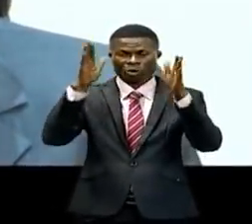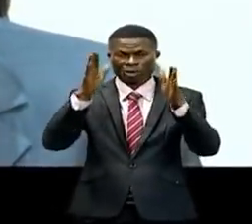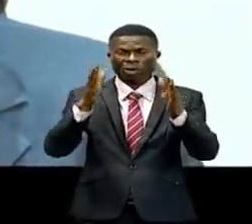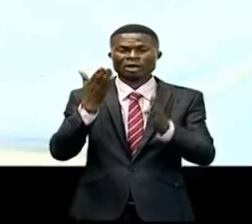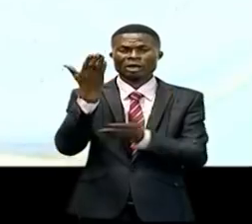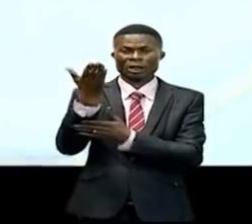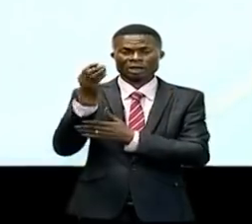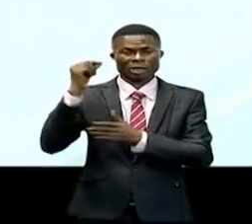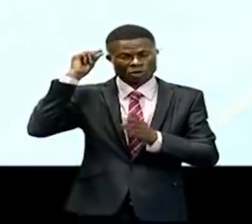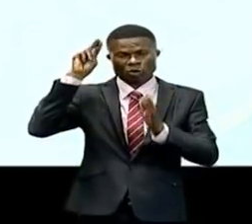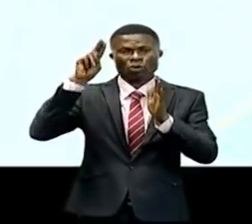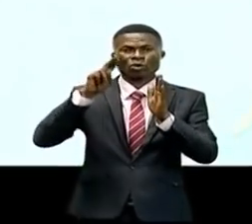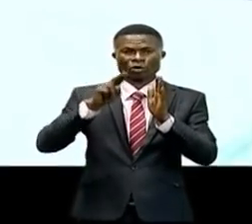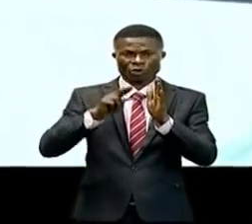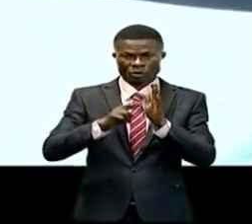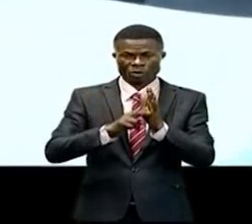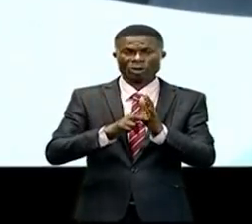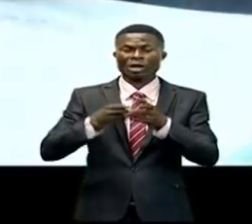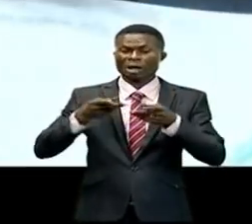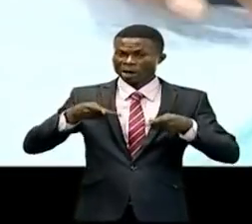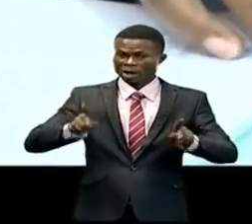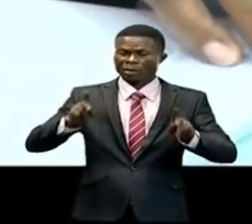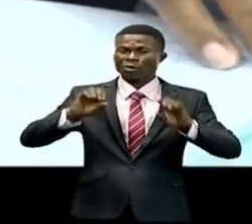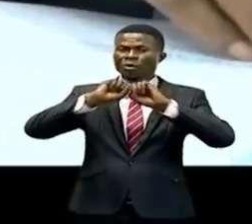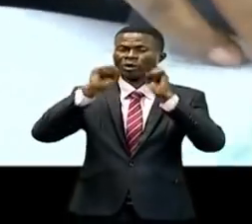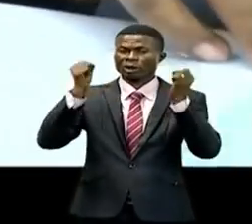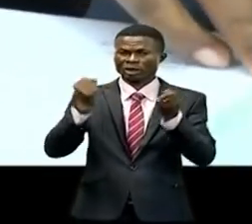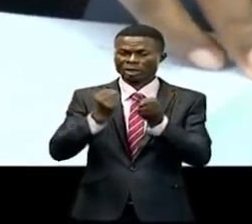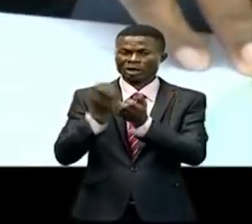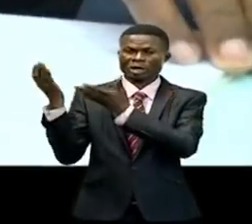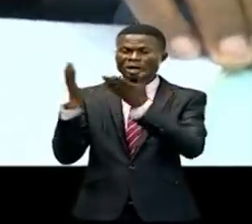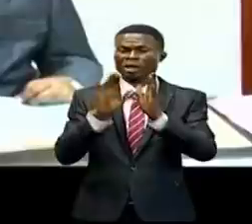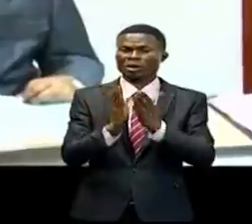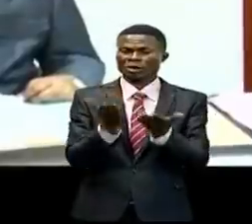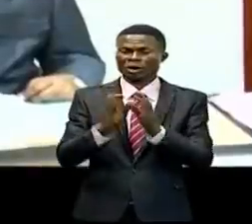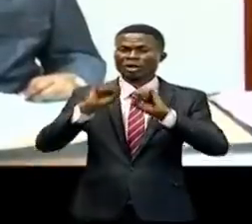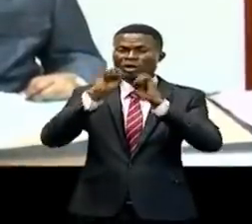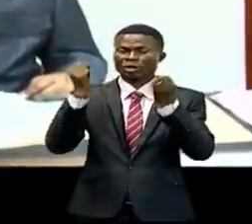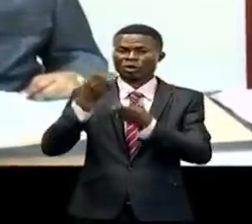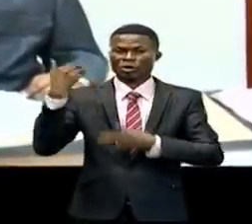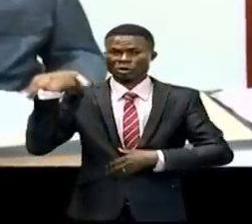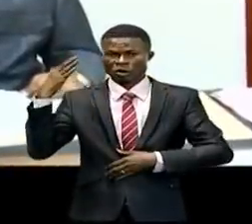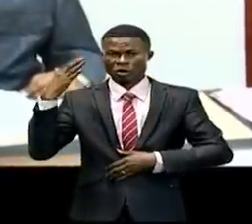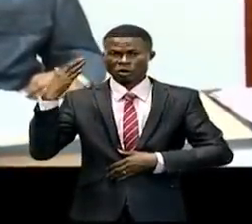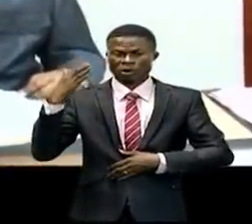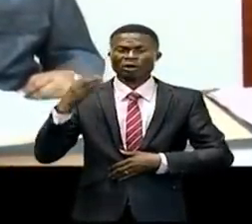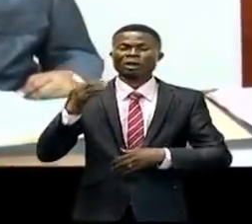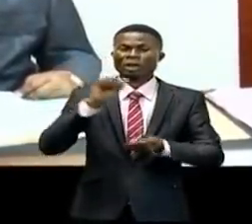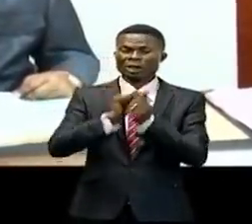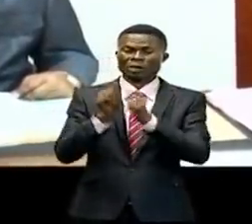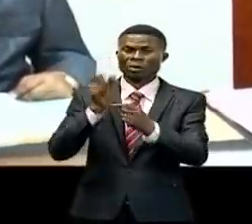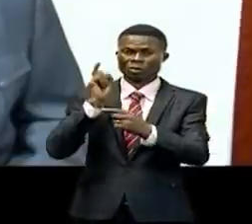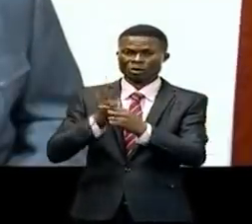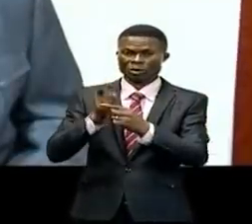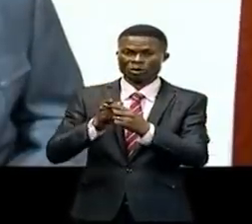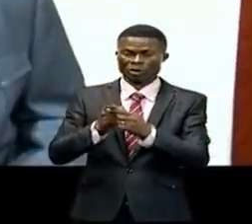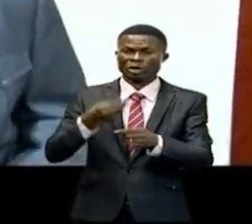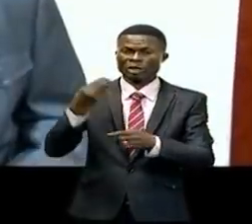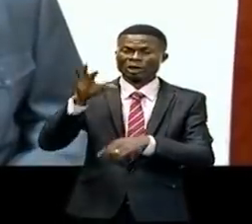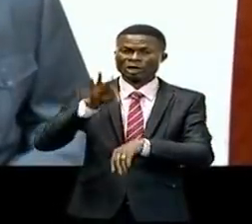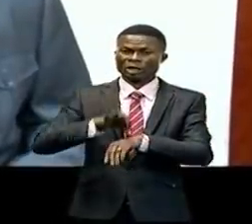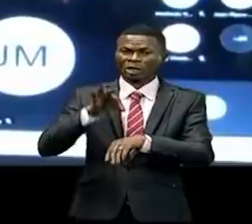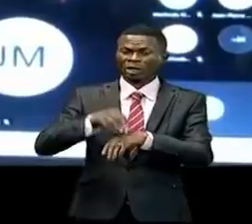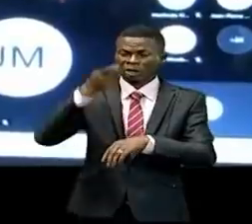au gouvernement d'instruire les entreprises du portefeuille ou sociétés d'État fournisseurs de la mitraille de donner priorité de vente